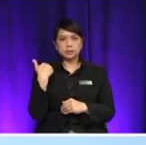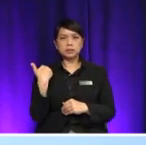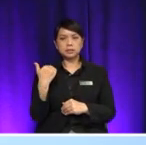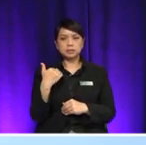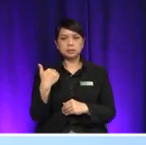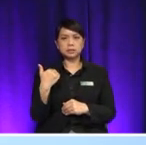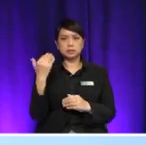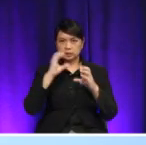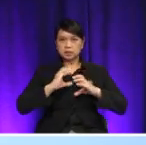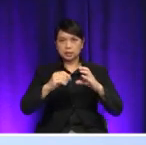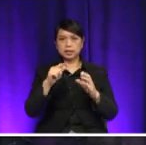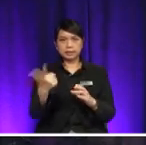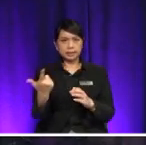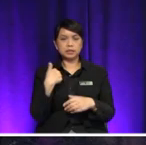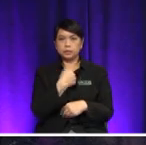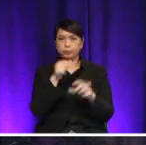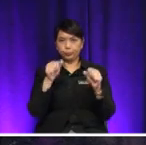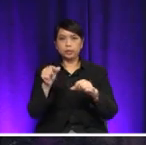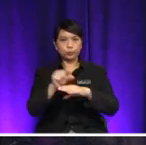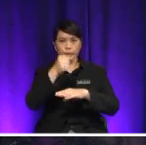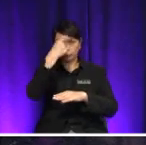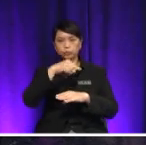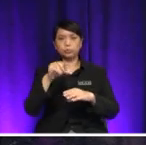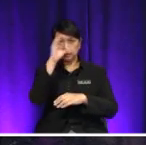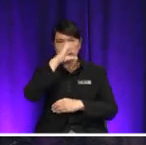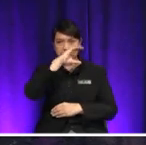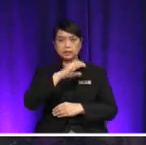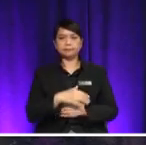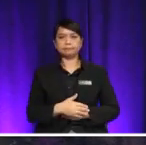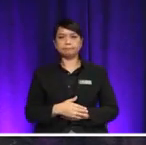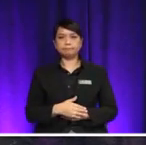yang memiliki kegunaan selain kaidah yang ini